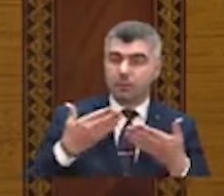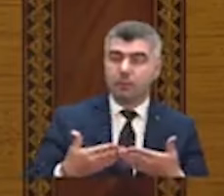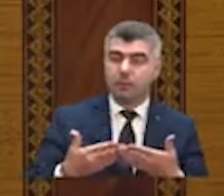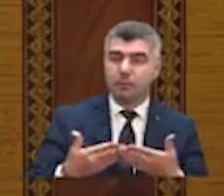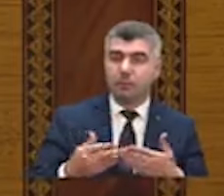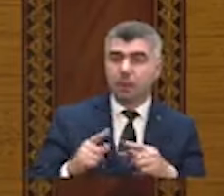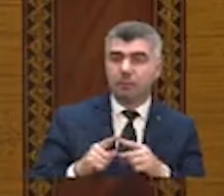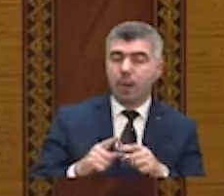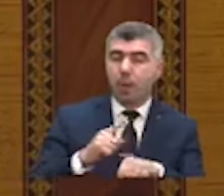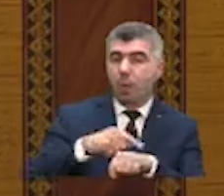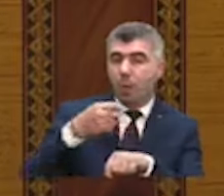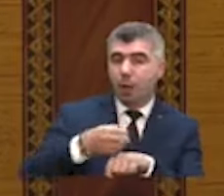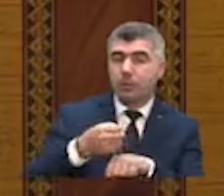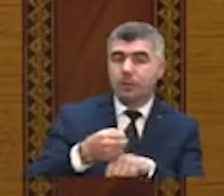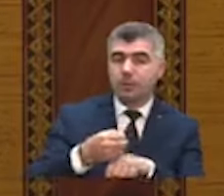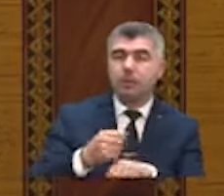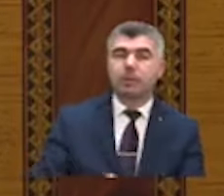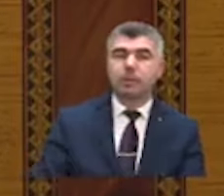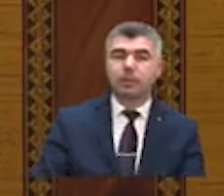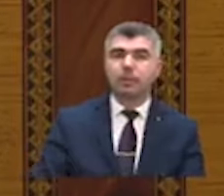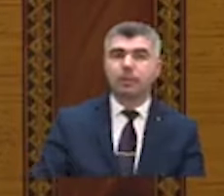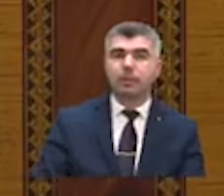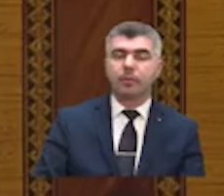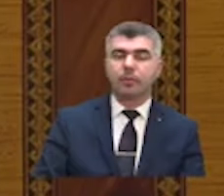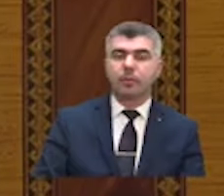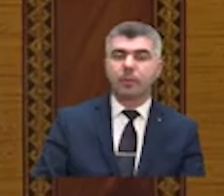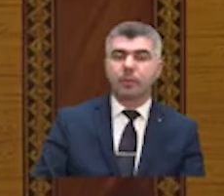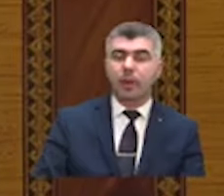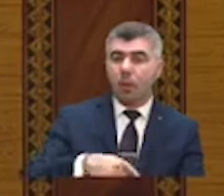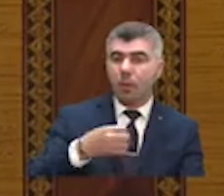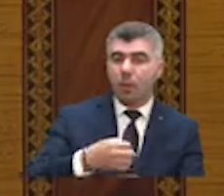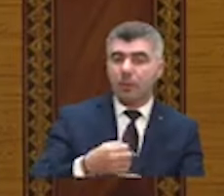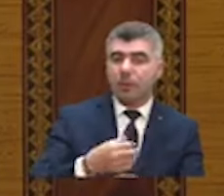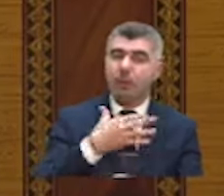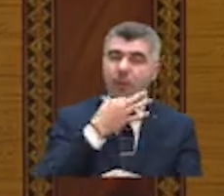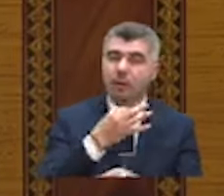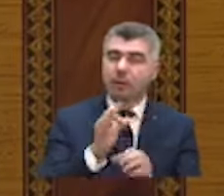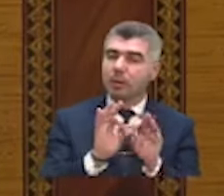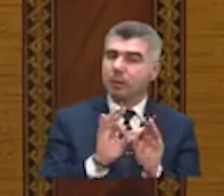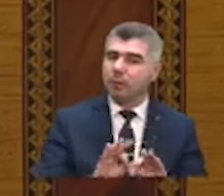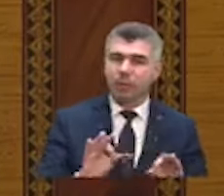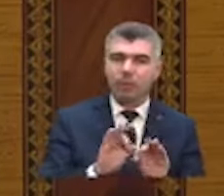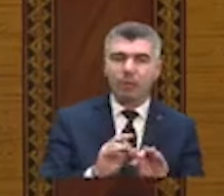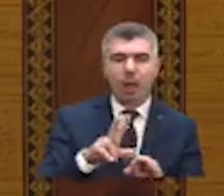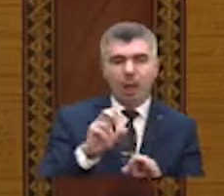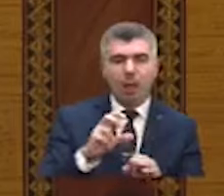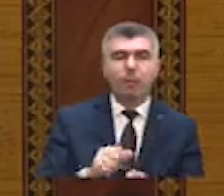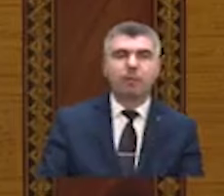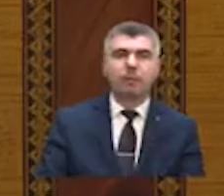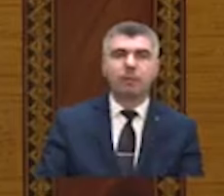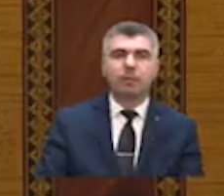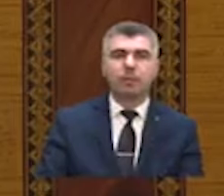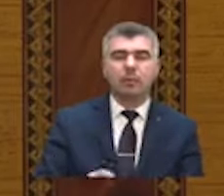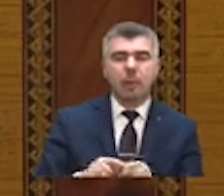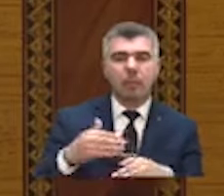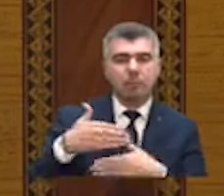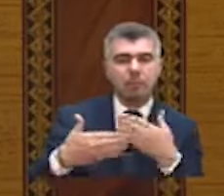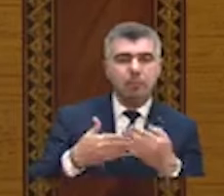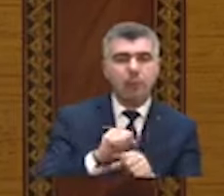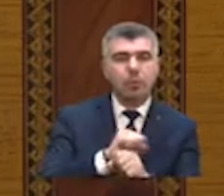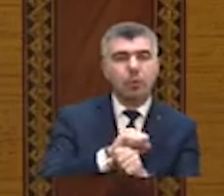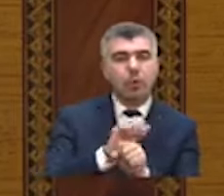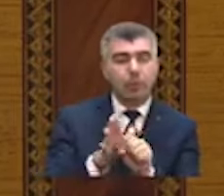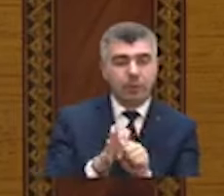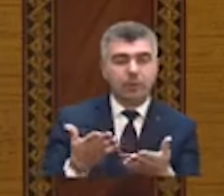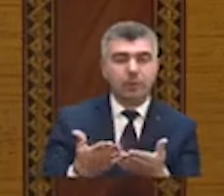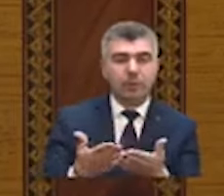الضفيه اللي هي واحد الضفيه يعني اللي ما سلاش احنا عارفين بان جينا من بعد الكوفيد لقينا